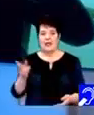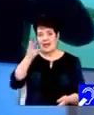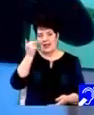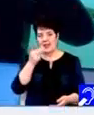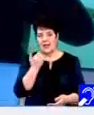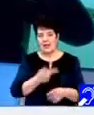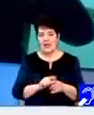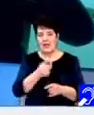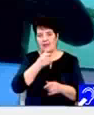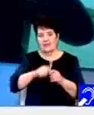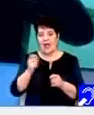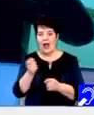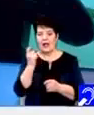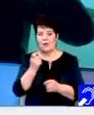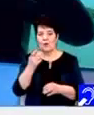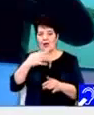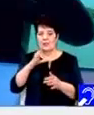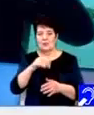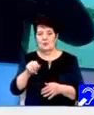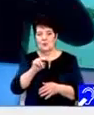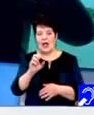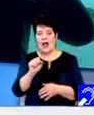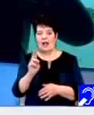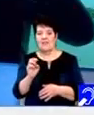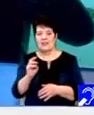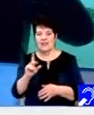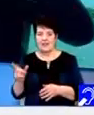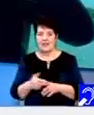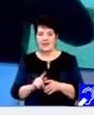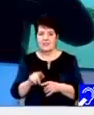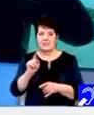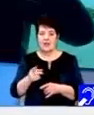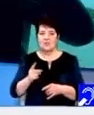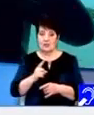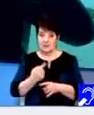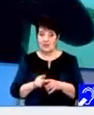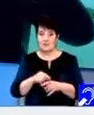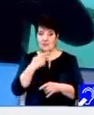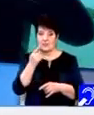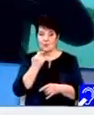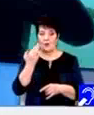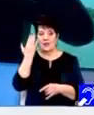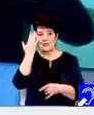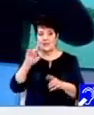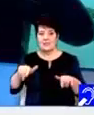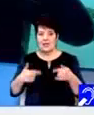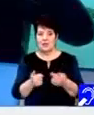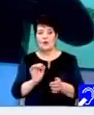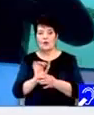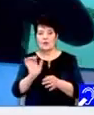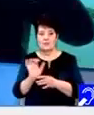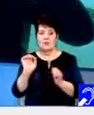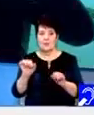Italienii experimentează agricultura subacvatică. E un proiect care dă rezultate peste așteptări și care, spun inițiatorii, poate fi exportat